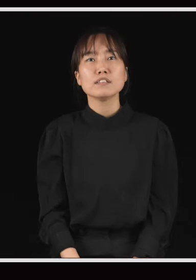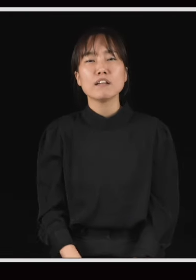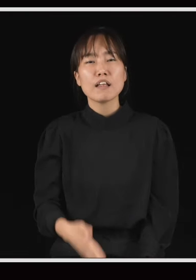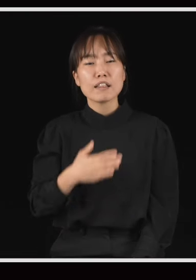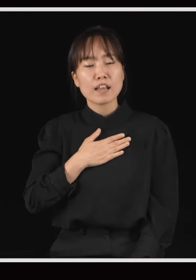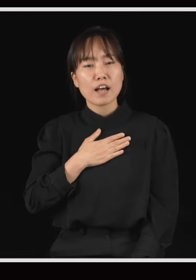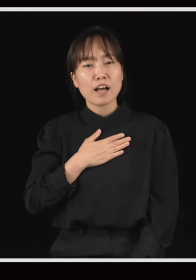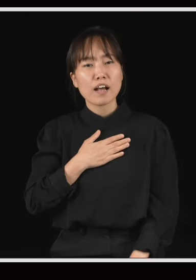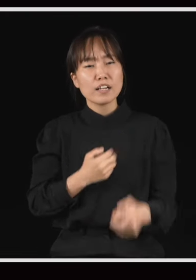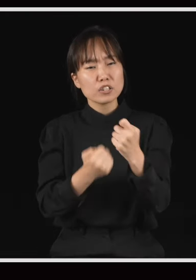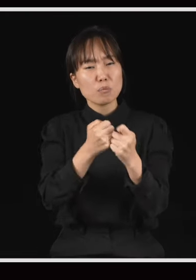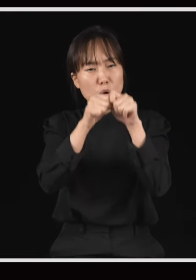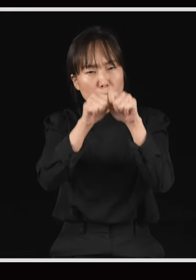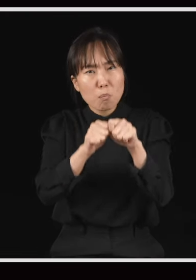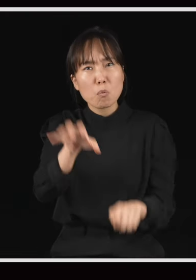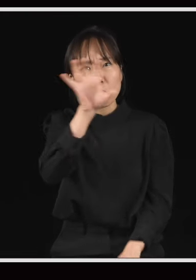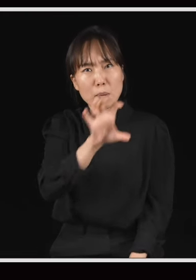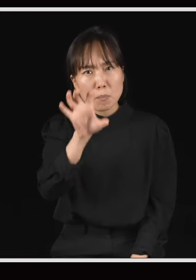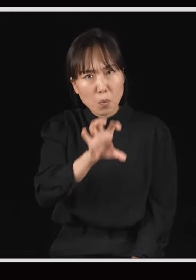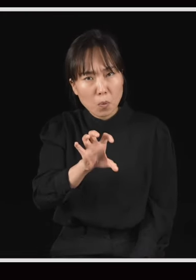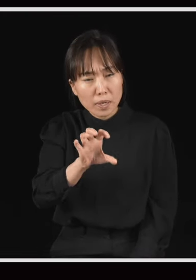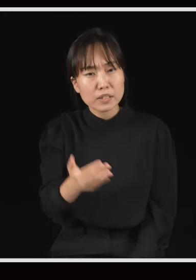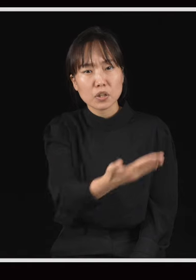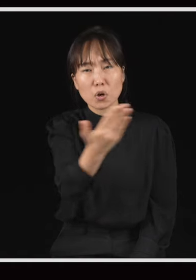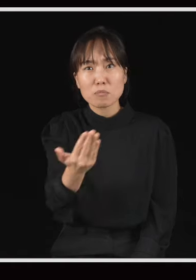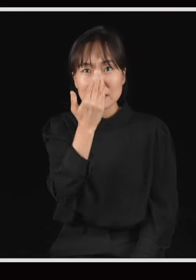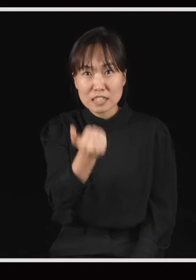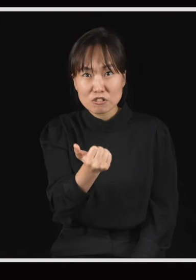수도 있지만 이런 얘기까지 제가 하는 겁니다.